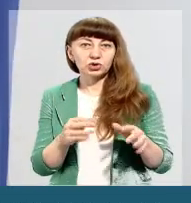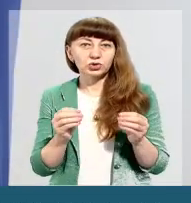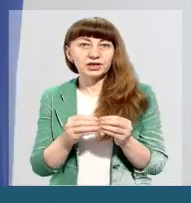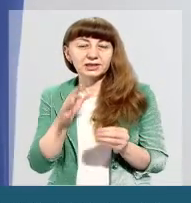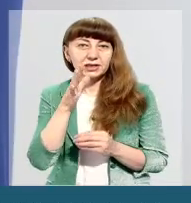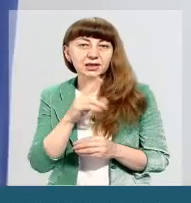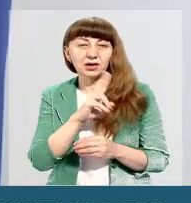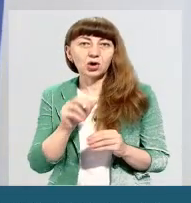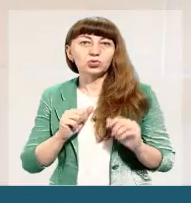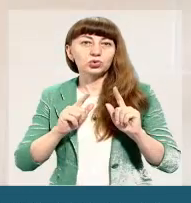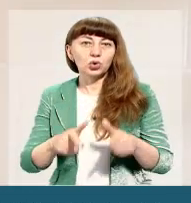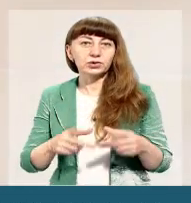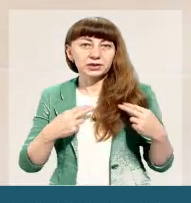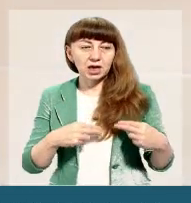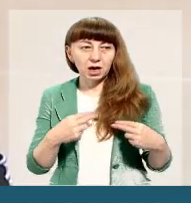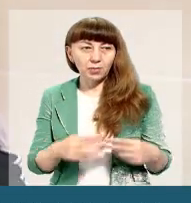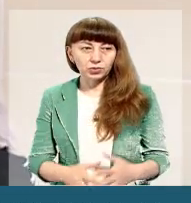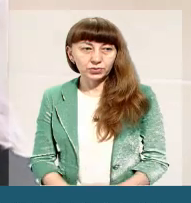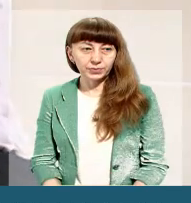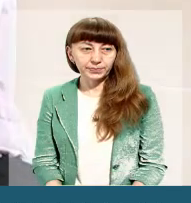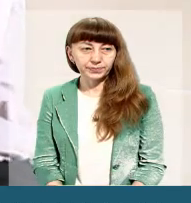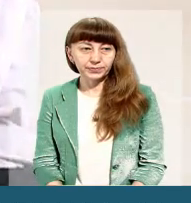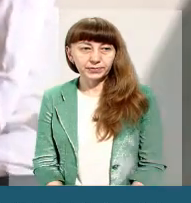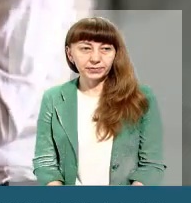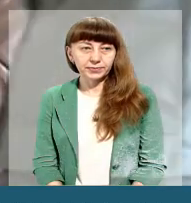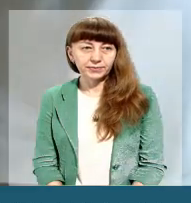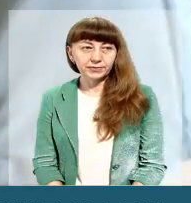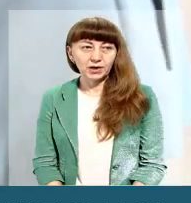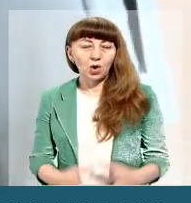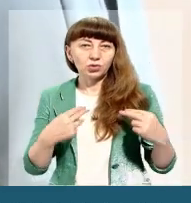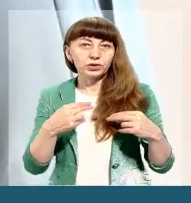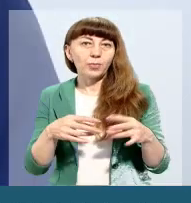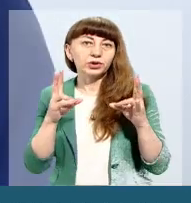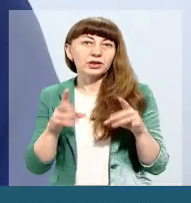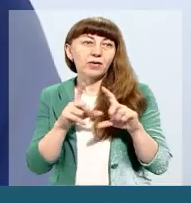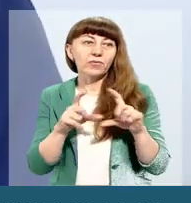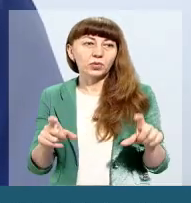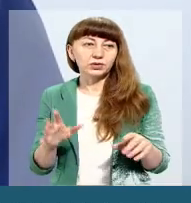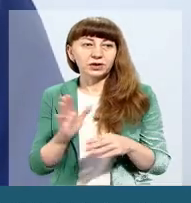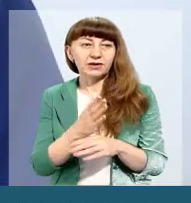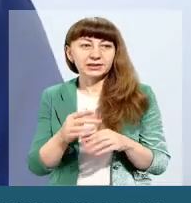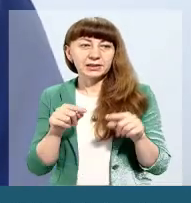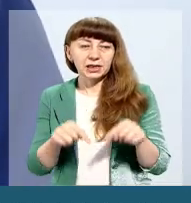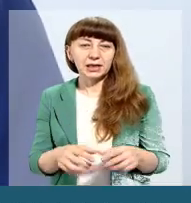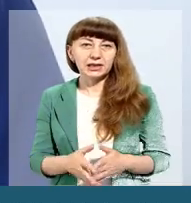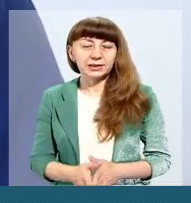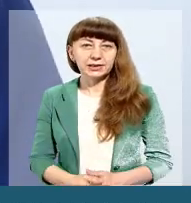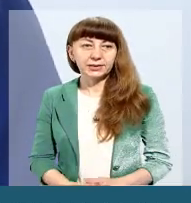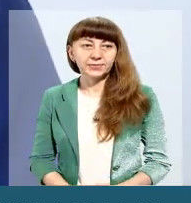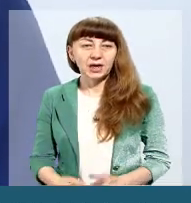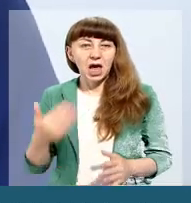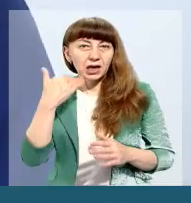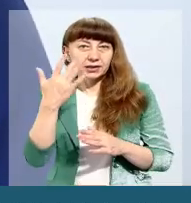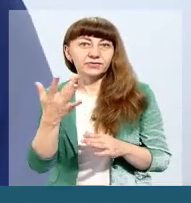қарап, олардың емделуіне толық мүмкіндік жасаймыз. Себебі ол біздің басты парызымыз деп кейіпкеріміз. Наше отделение оказывает